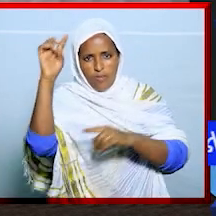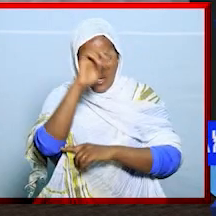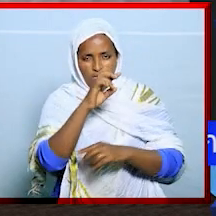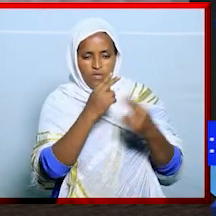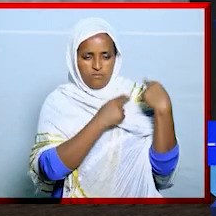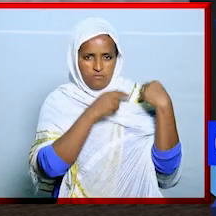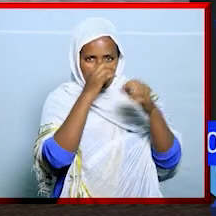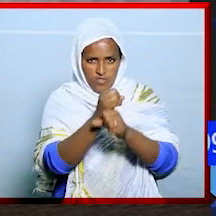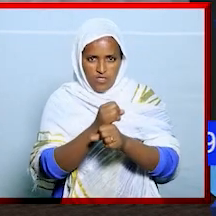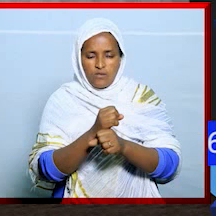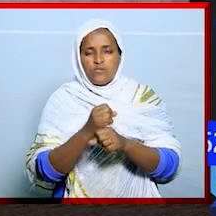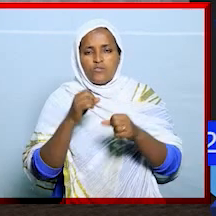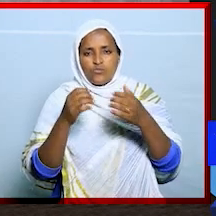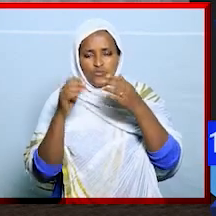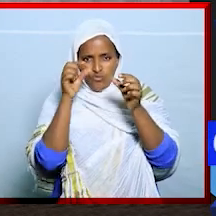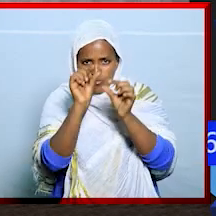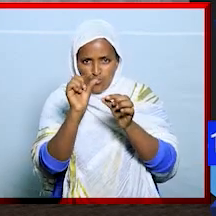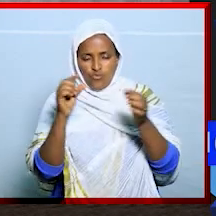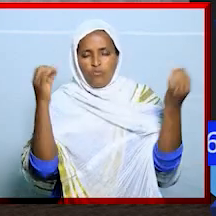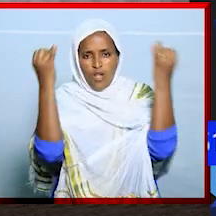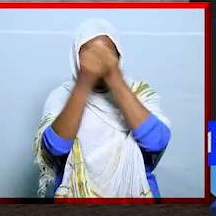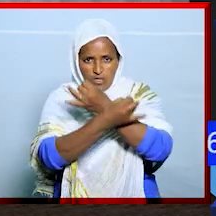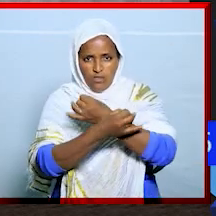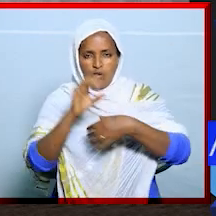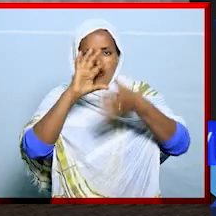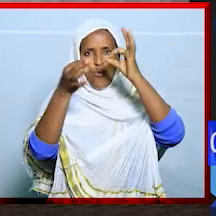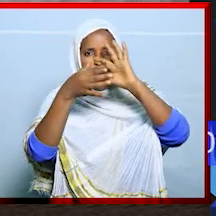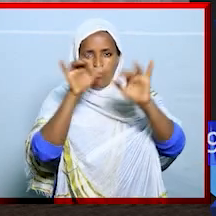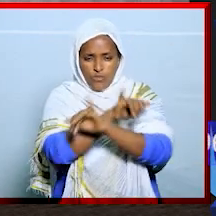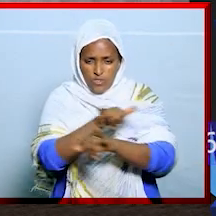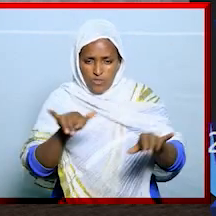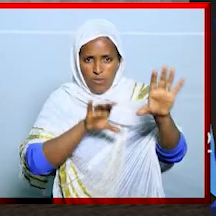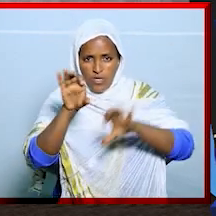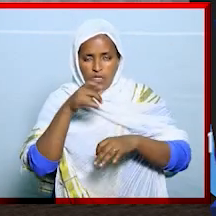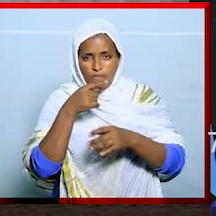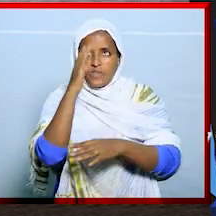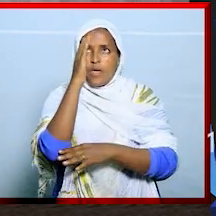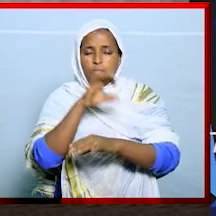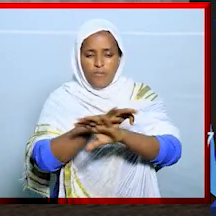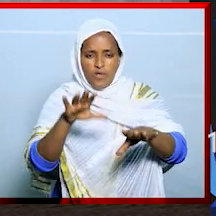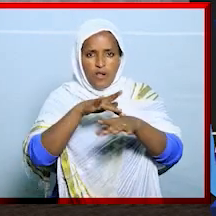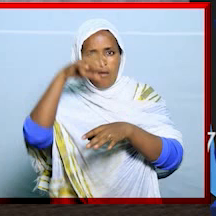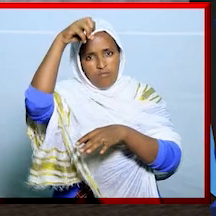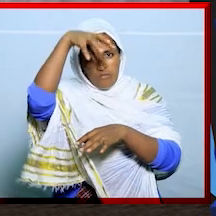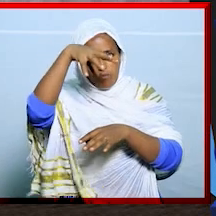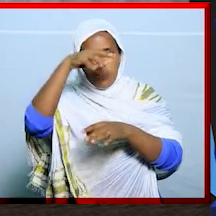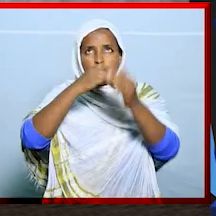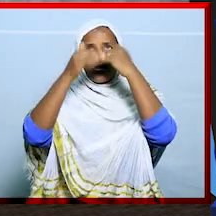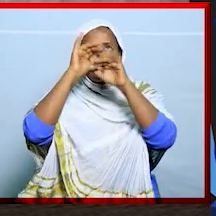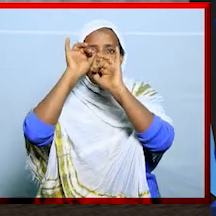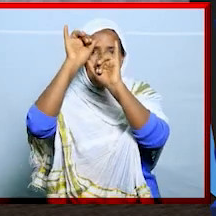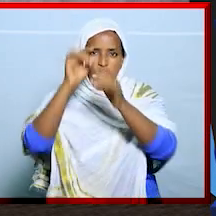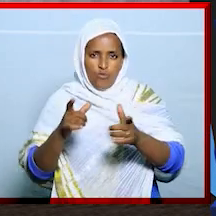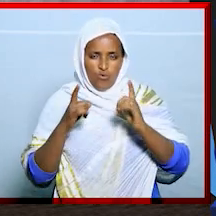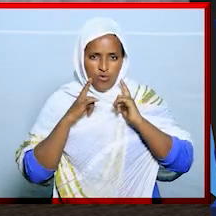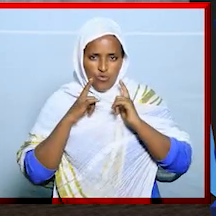ትልቁ ብርሃን በቀን እንዲሰለጥን፣ ትንሹም ብርሃን በሌሊት እንዲሰለጥን፣ ከዋክብትንም ደግሞ እንዲሁ አደረገ ይልና እግዚአብሔርም በምድር ላይ ያበሩ ዘንድ